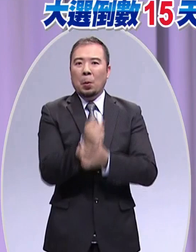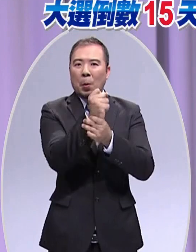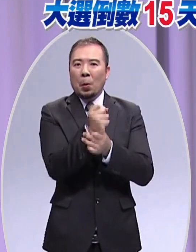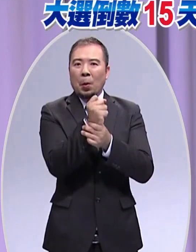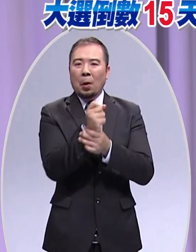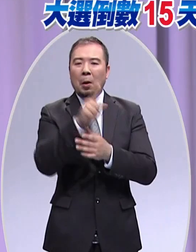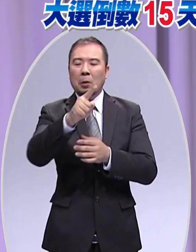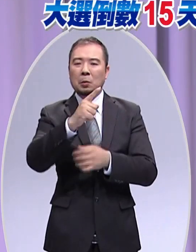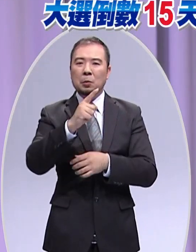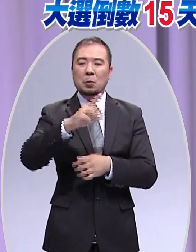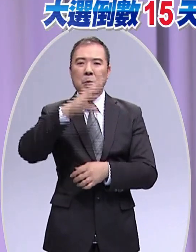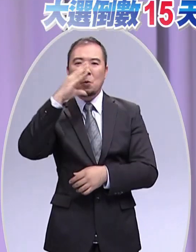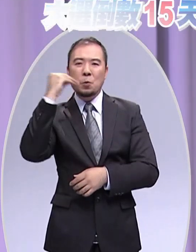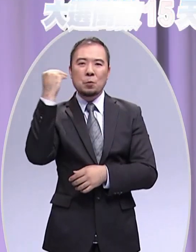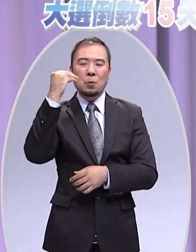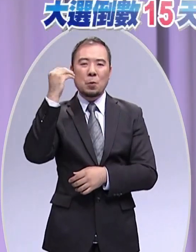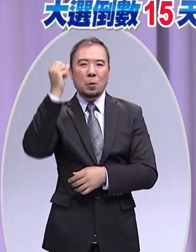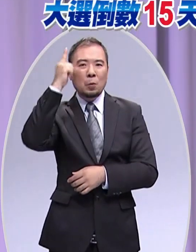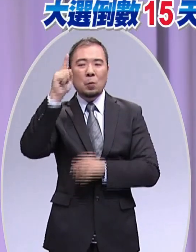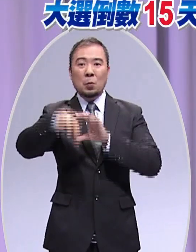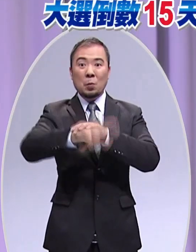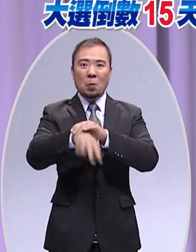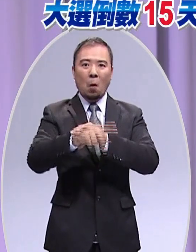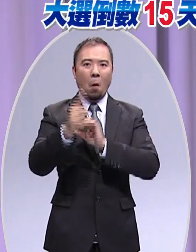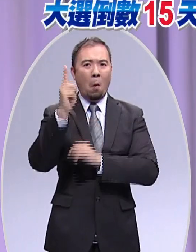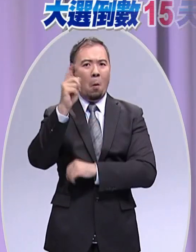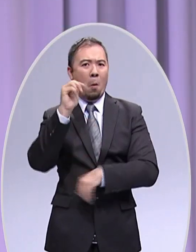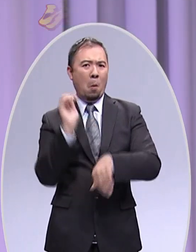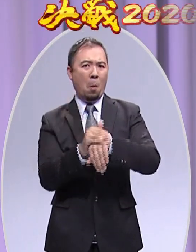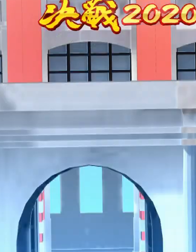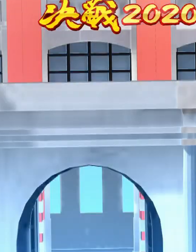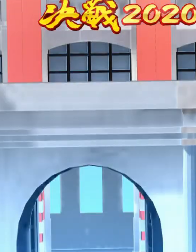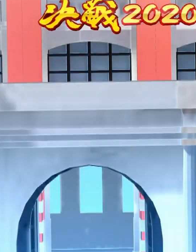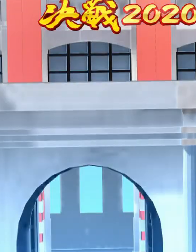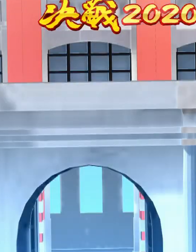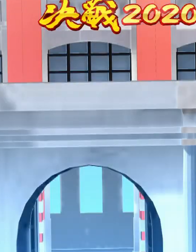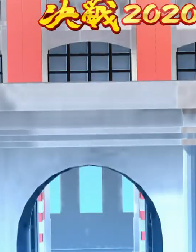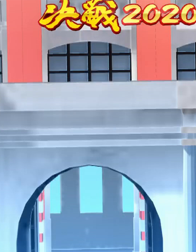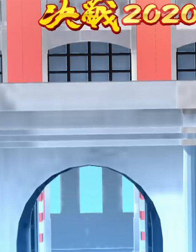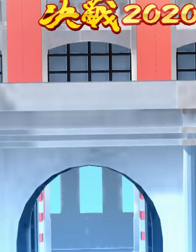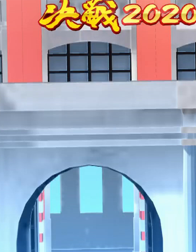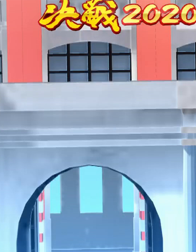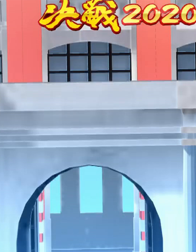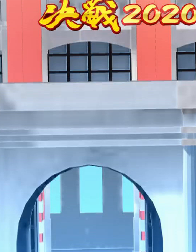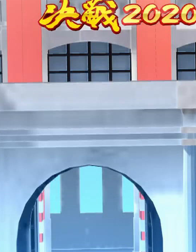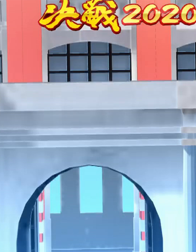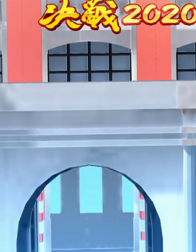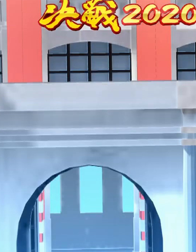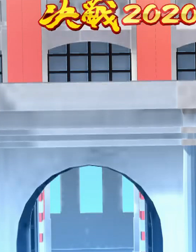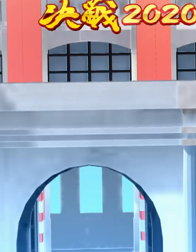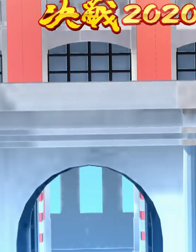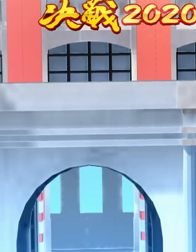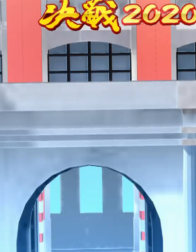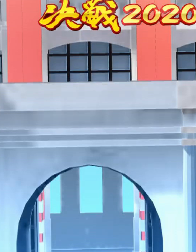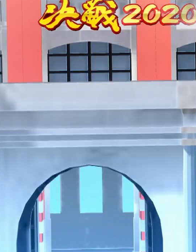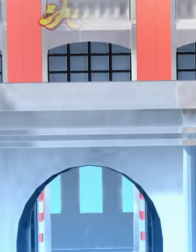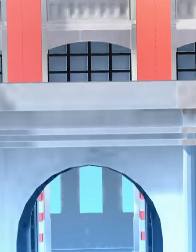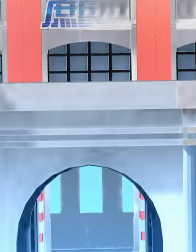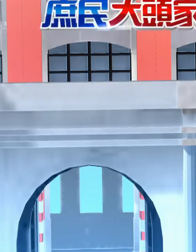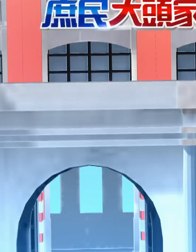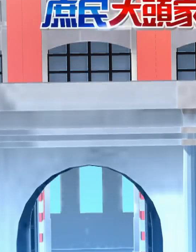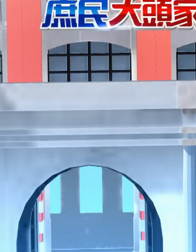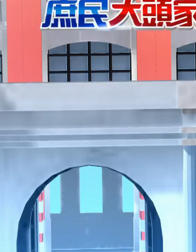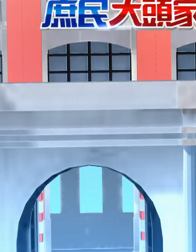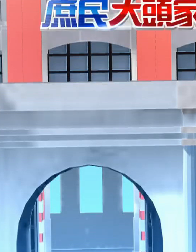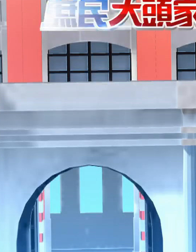以治理国家？错，猪八戒在吃这个国家。 好，民进党遭到了新潮流给绑架